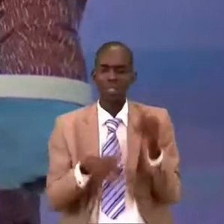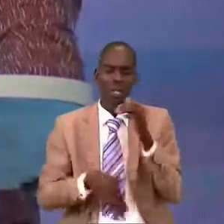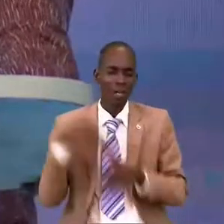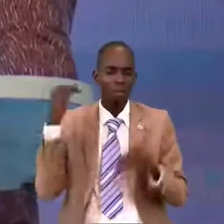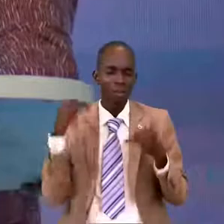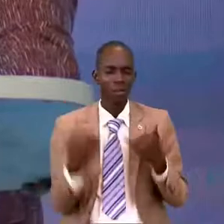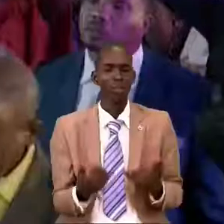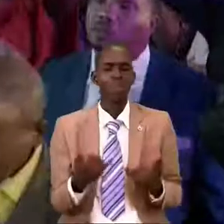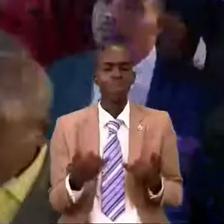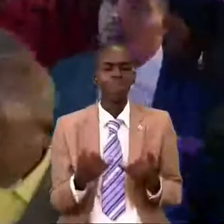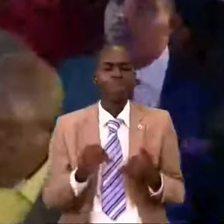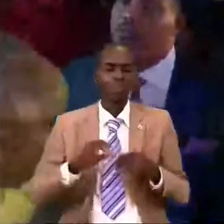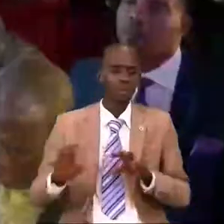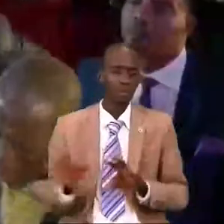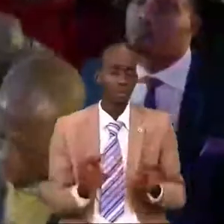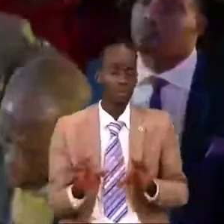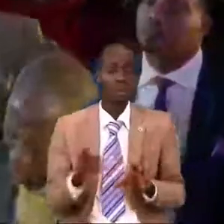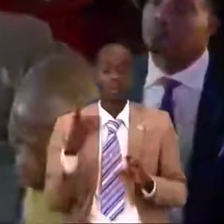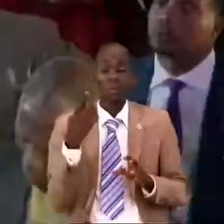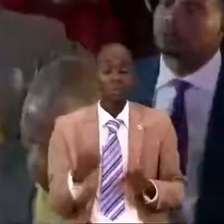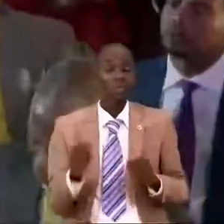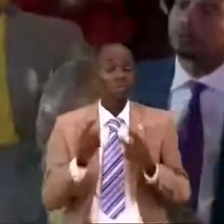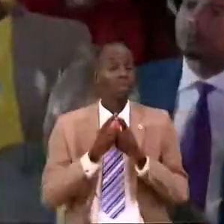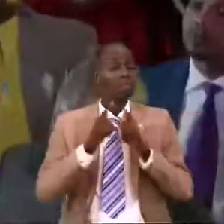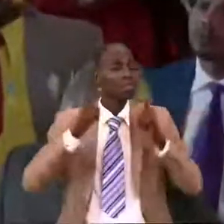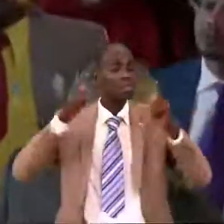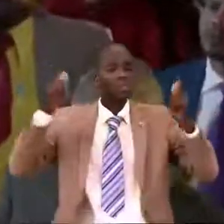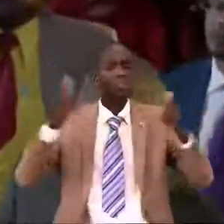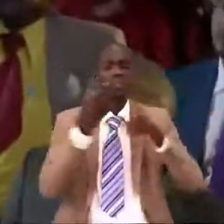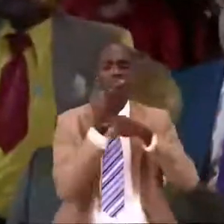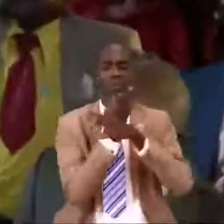surnaturelle maintenant, au nom de Jésus.